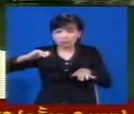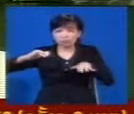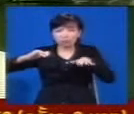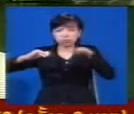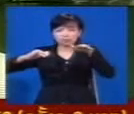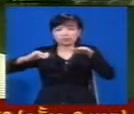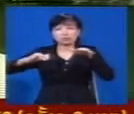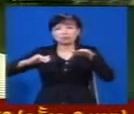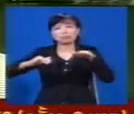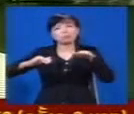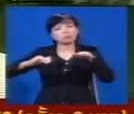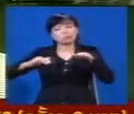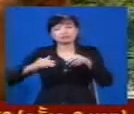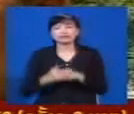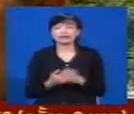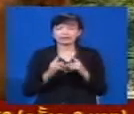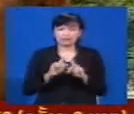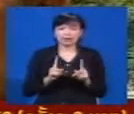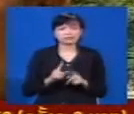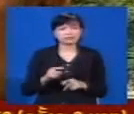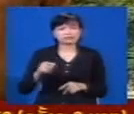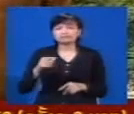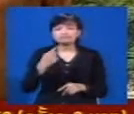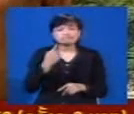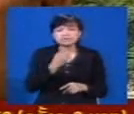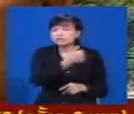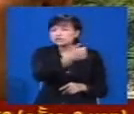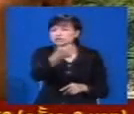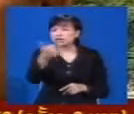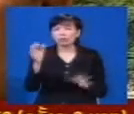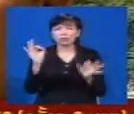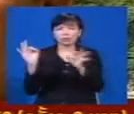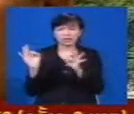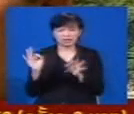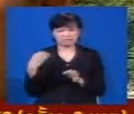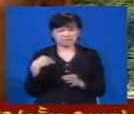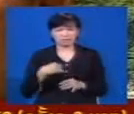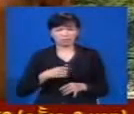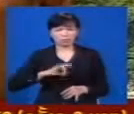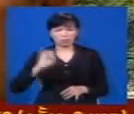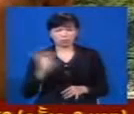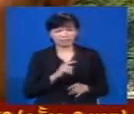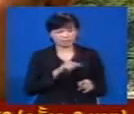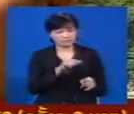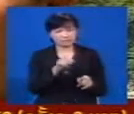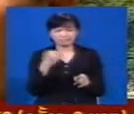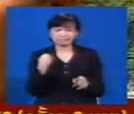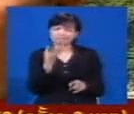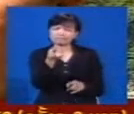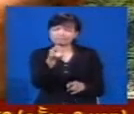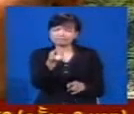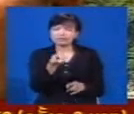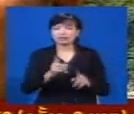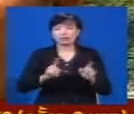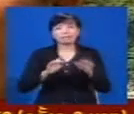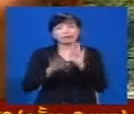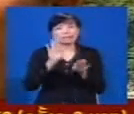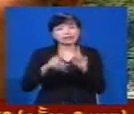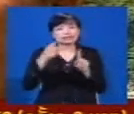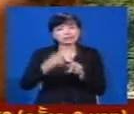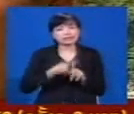สถานการณ์ทั่วไปดีขึ้นนะครับกั้นใจกันอีกนิดนึงนะครับพ้นเดือนตุลานะครับเหตุการณ์ในภาคต